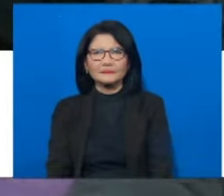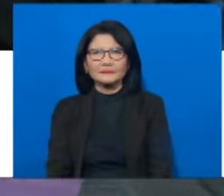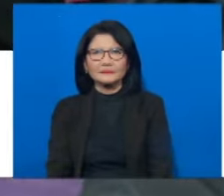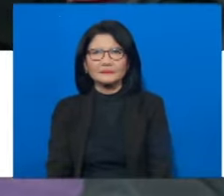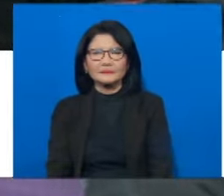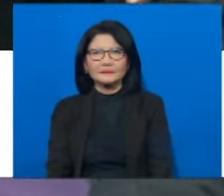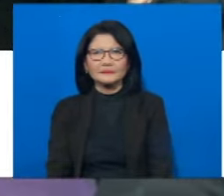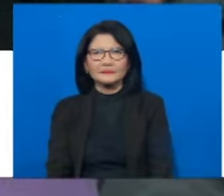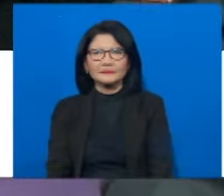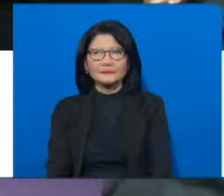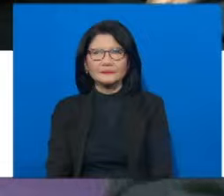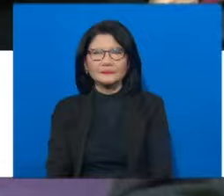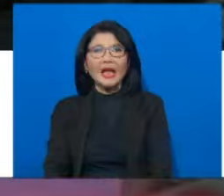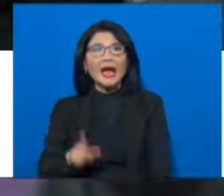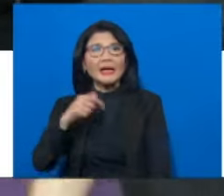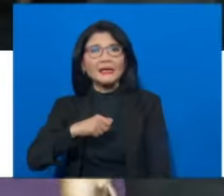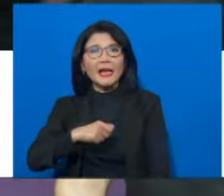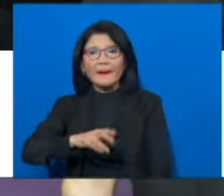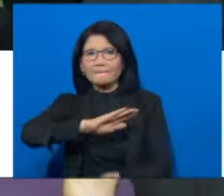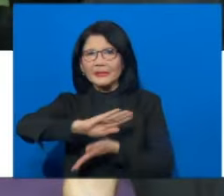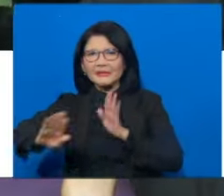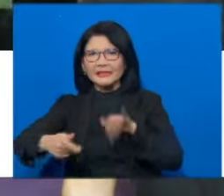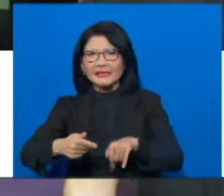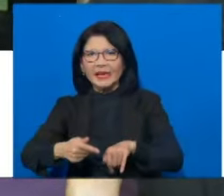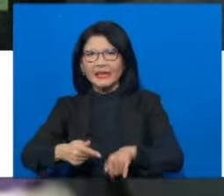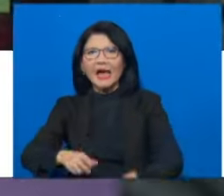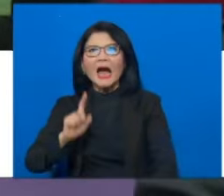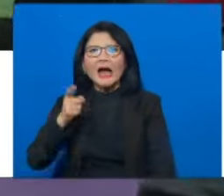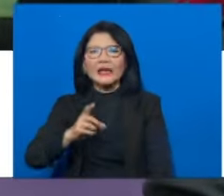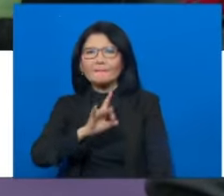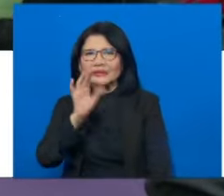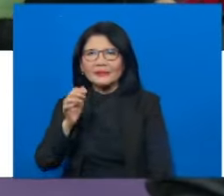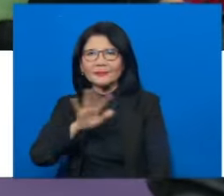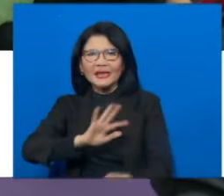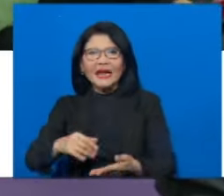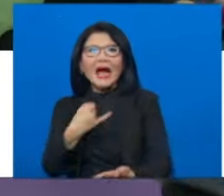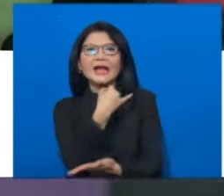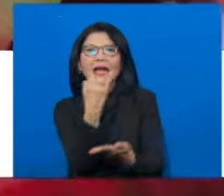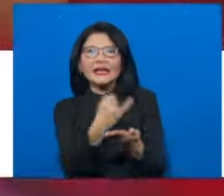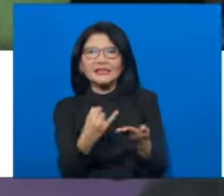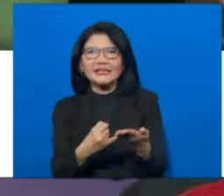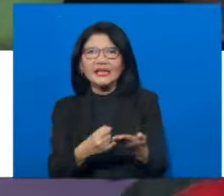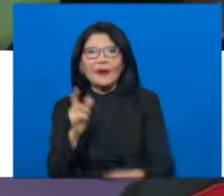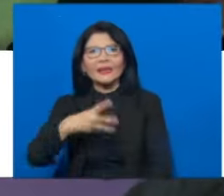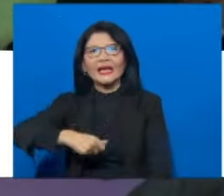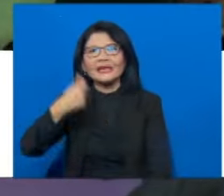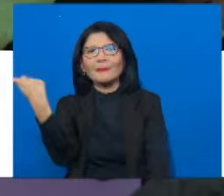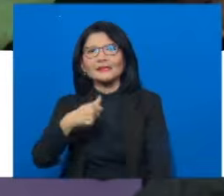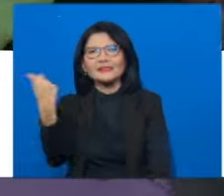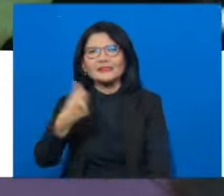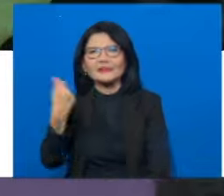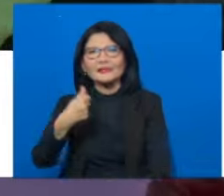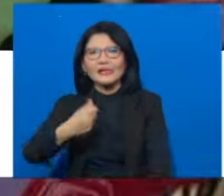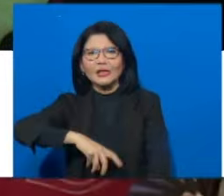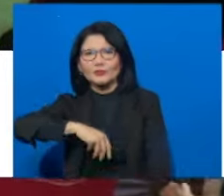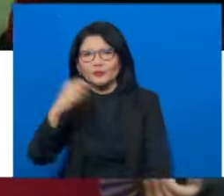tiga jadi dalam penjak silat tidak hanya ada gerakan tanding namun juga ada gerakan seni salah satunya yang menggunakan kipas ini dalam